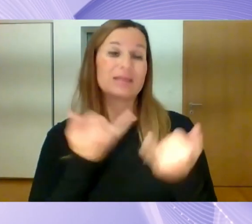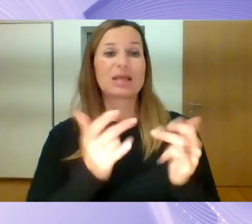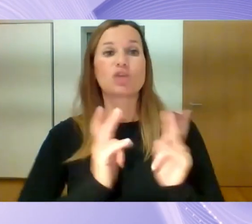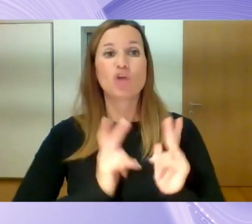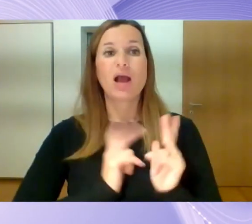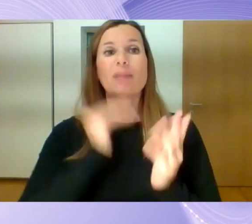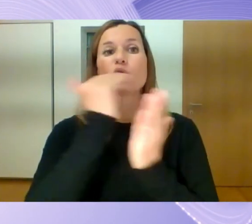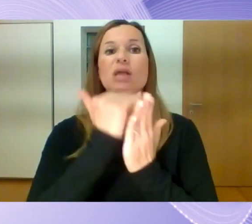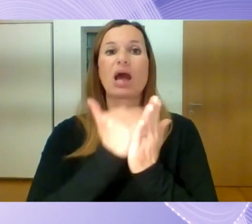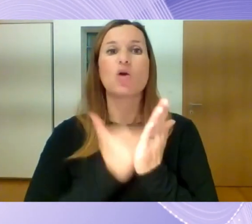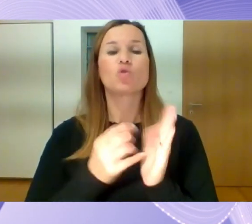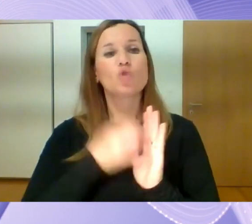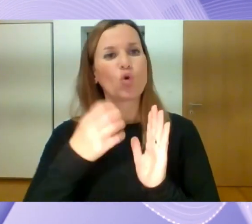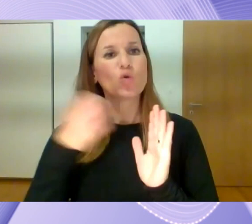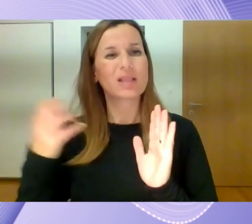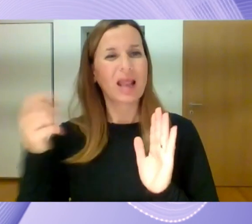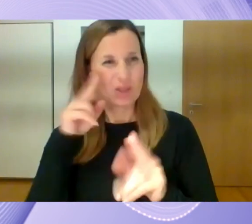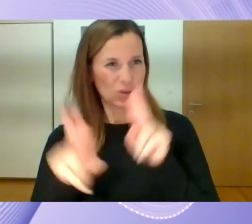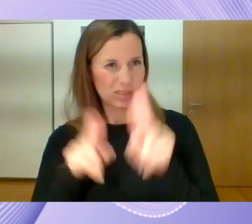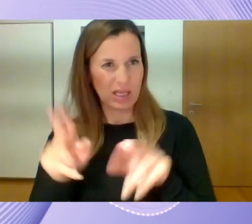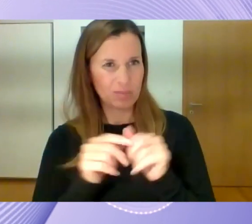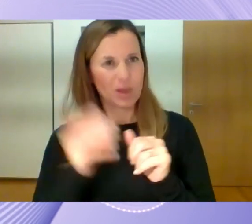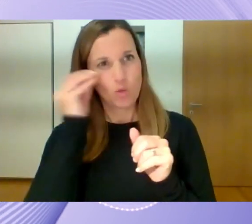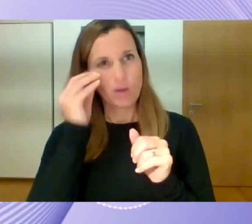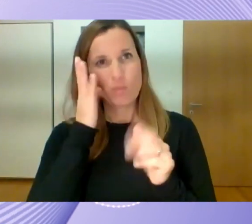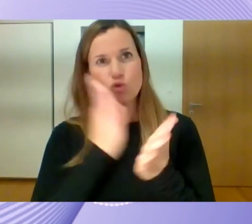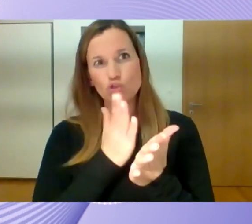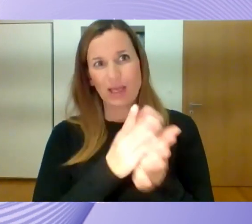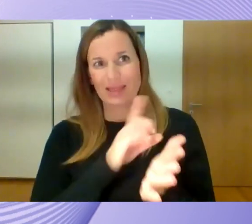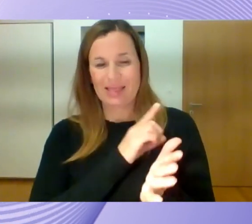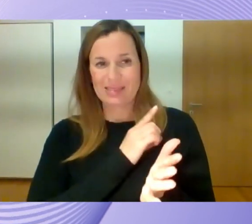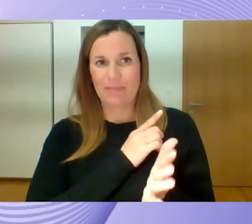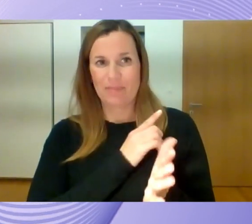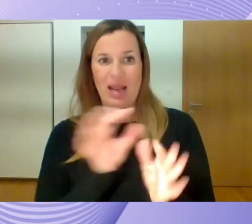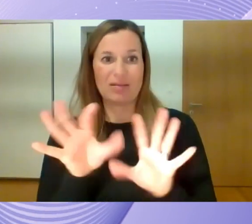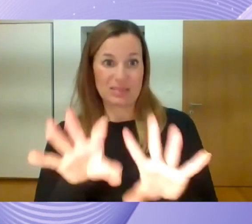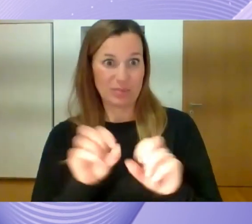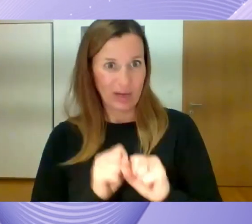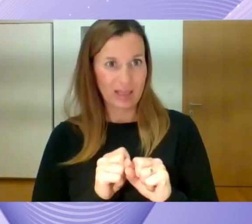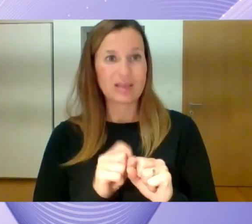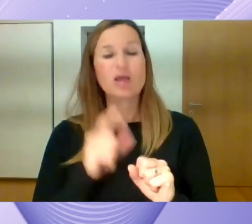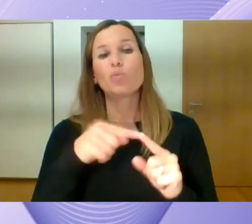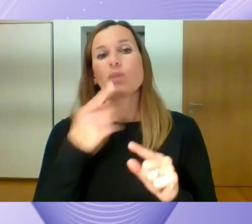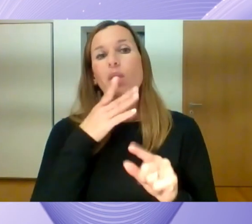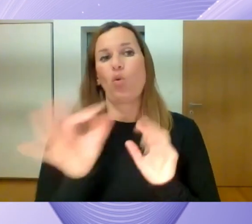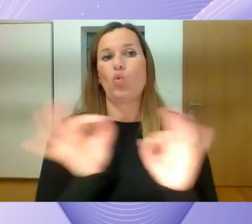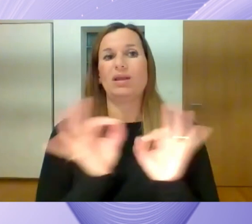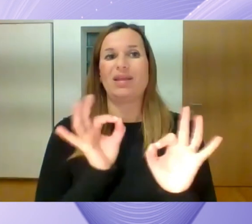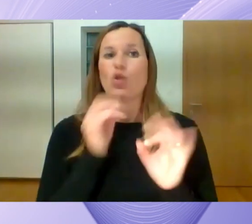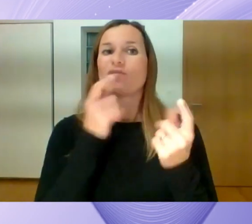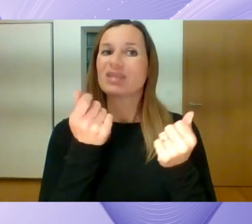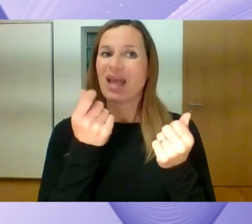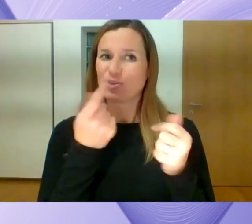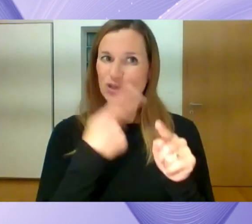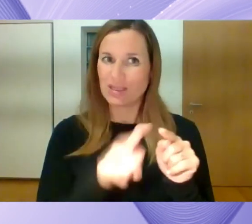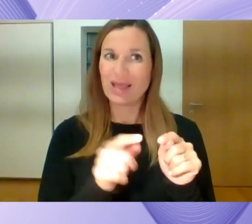dolgotrajni oskrbi, ki upamo, da bo zdaj že decembra sprejet, ki bo pa še bolj uredil ta finančni del, da bodo storitve doma,